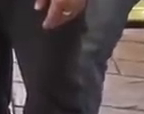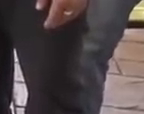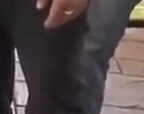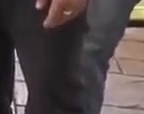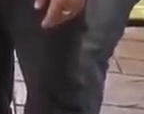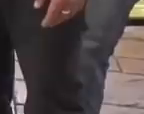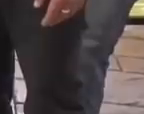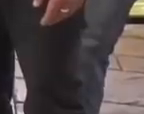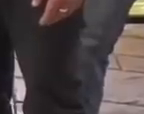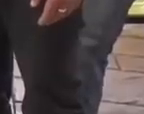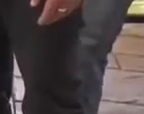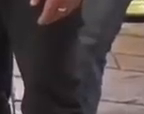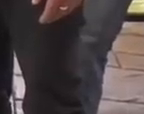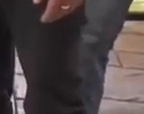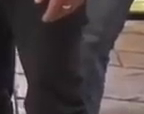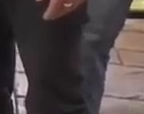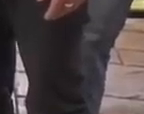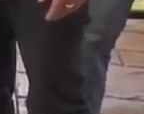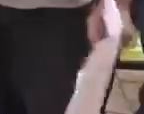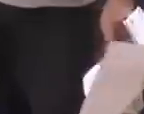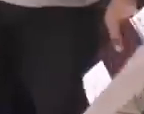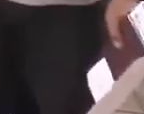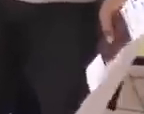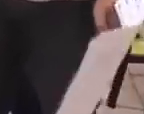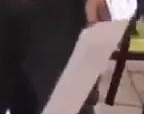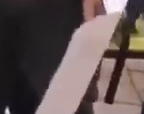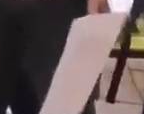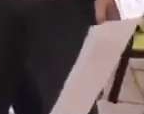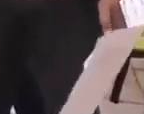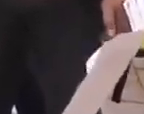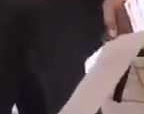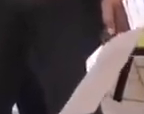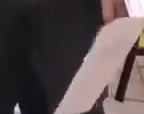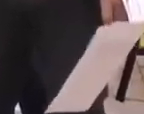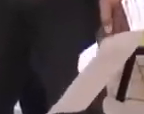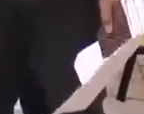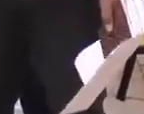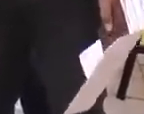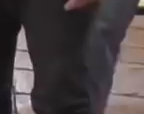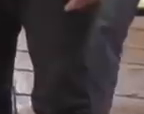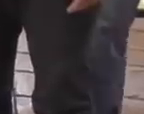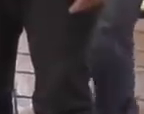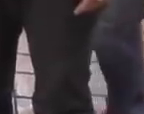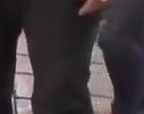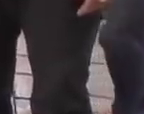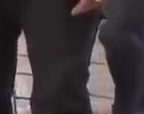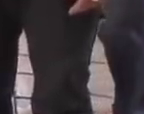sa inyo po, na-actionan agad ang aming hinanaing. Maraming salamat! I love Raffy!